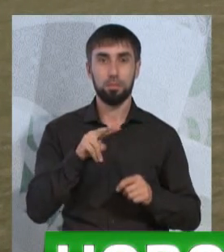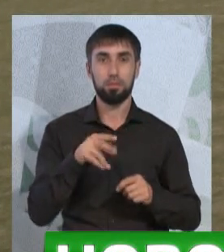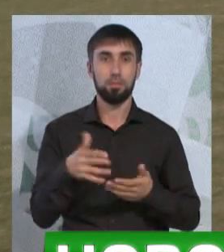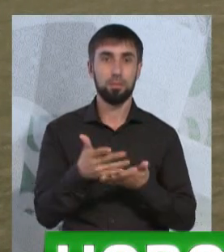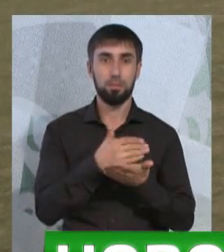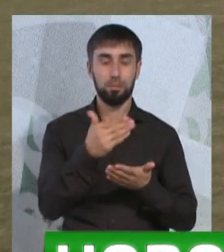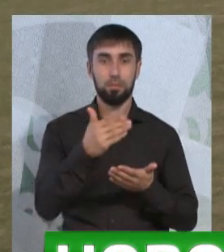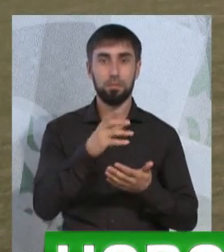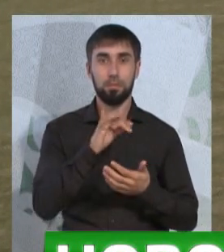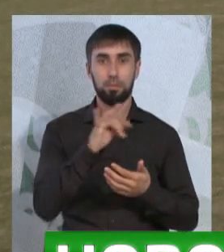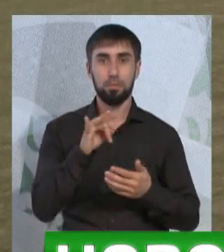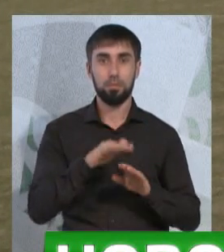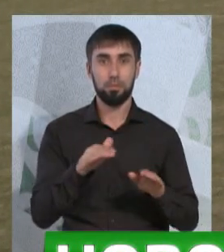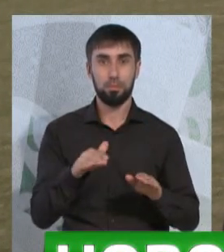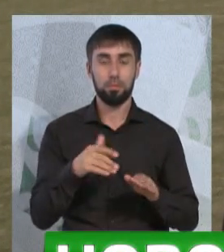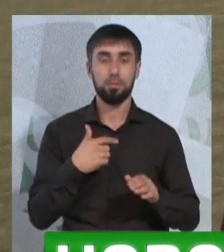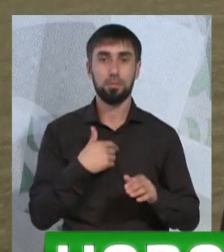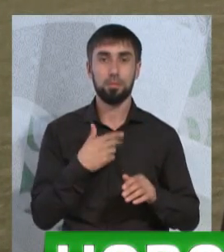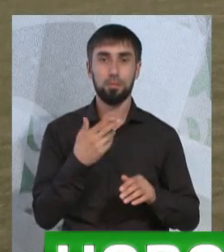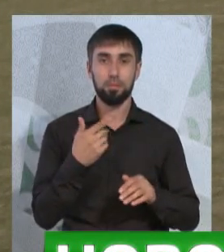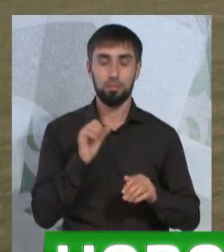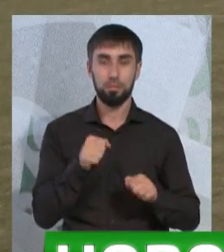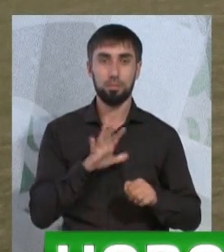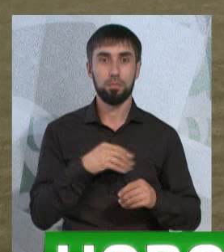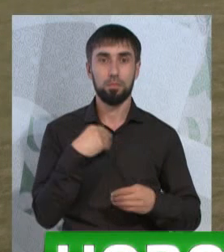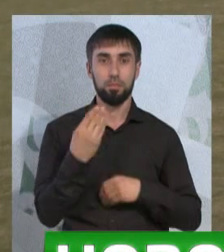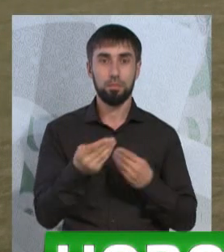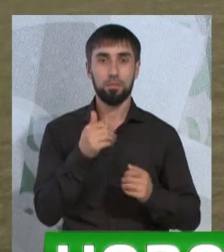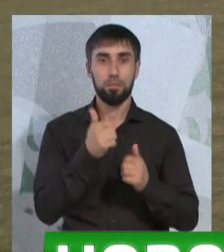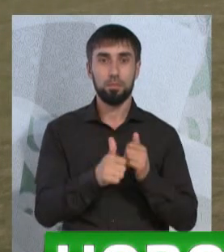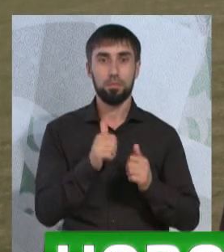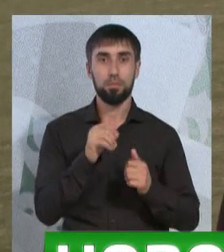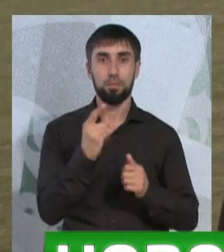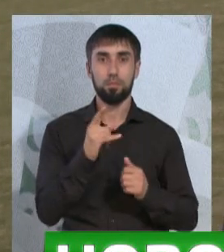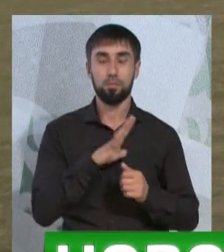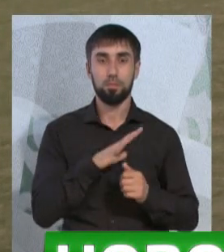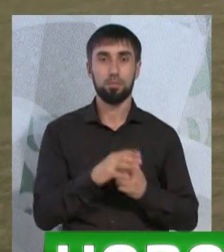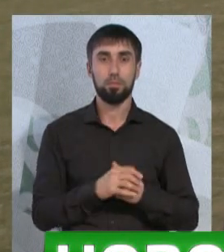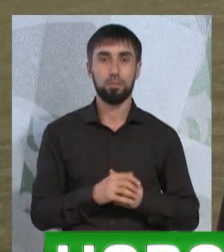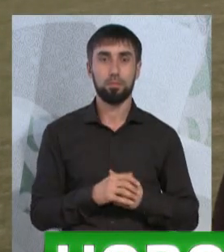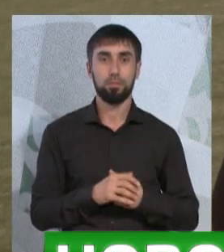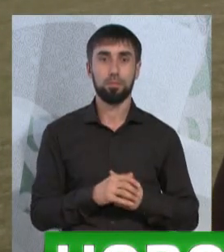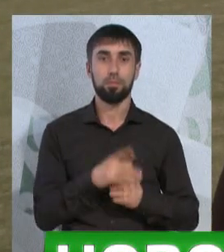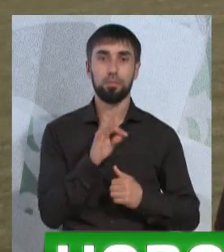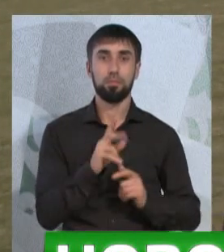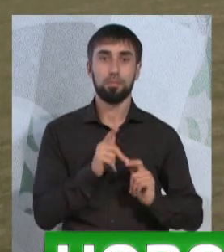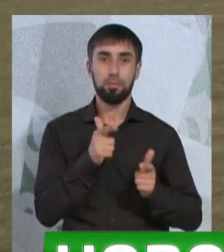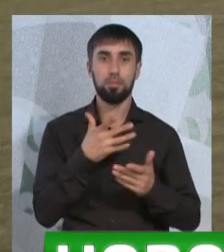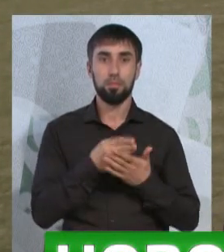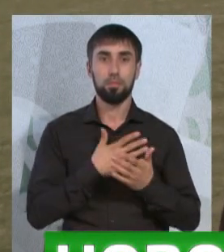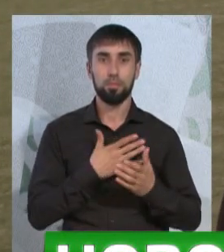детей. Мы, конечно, постараемся дать возможность каждому ребенку, чтобы вступил в нашу